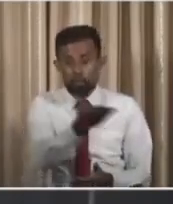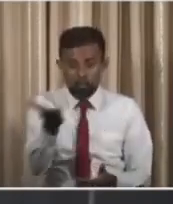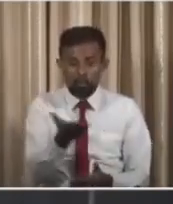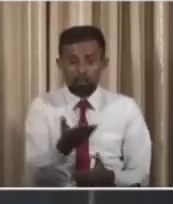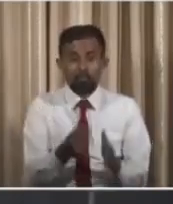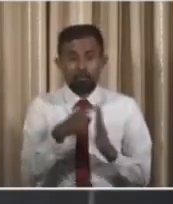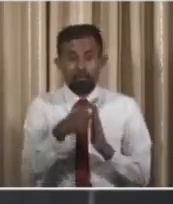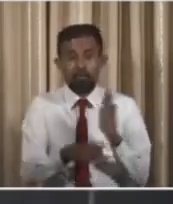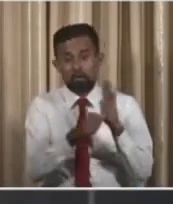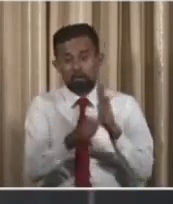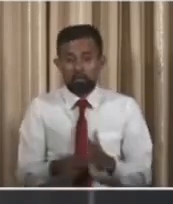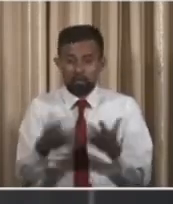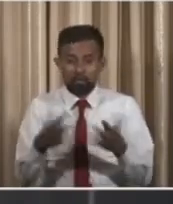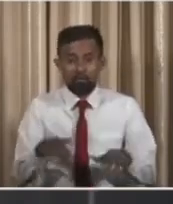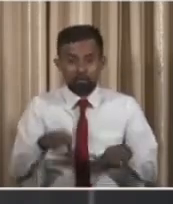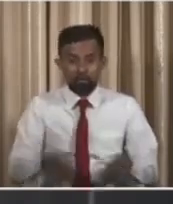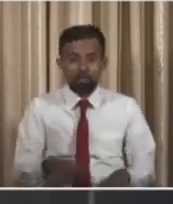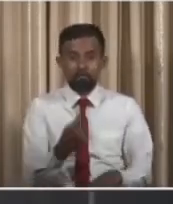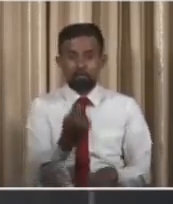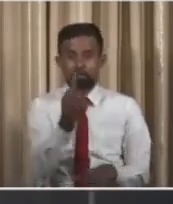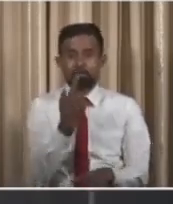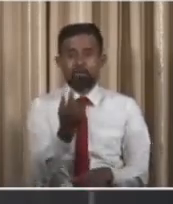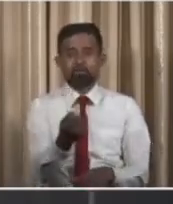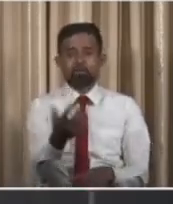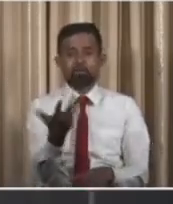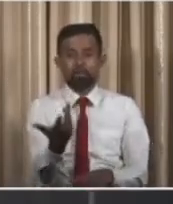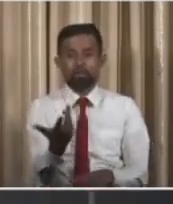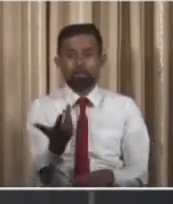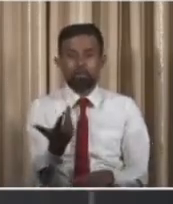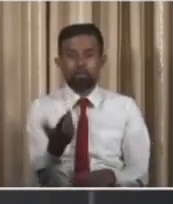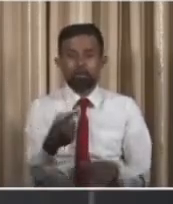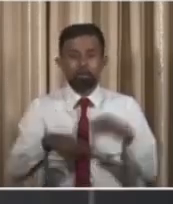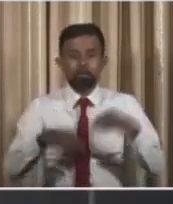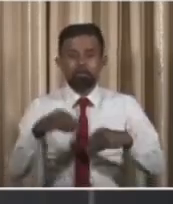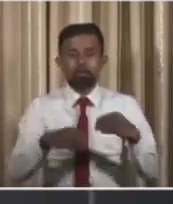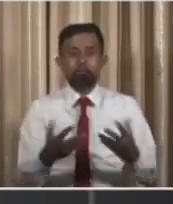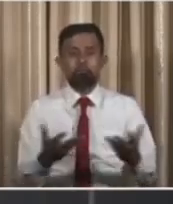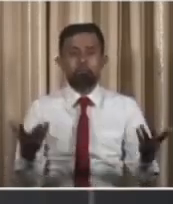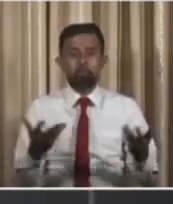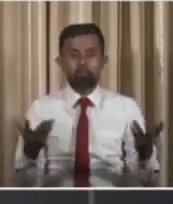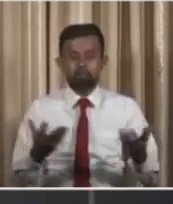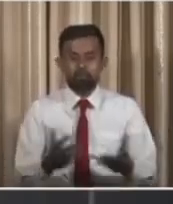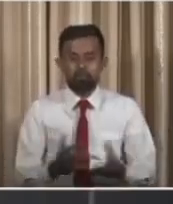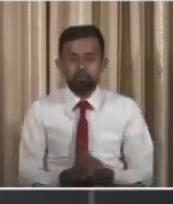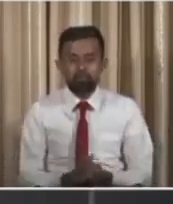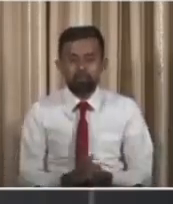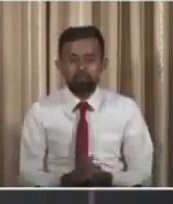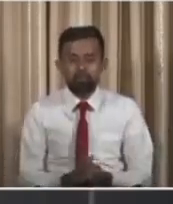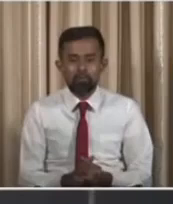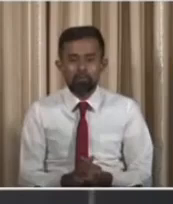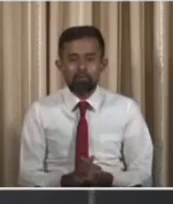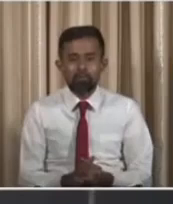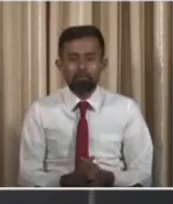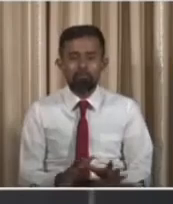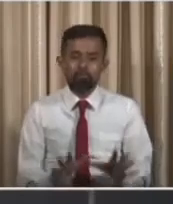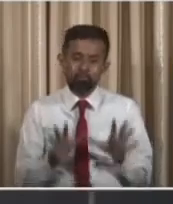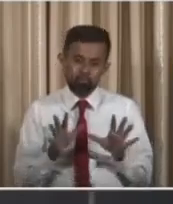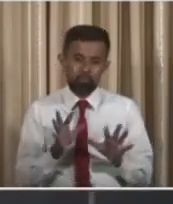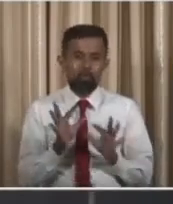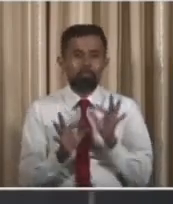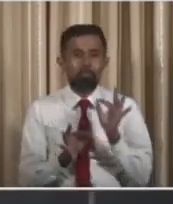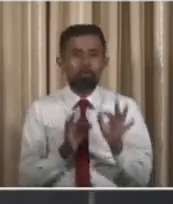ඔබතුමාලා බංකොලොත් කරලා දැන් අපිට කියනවා සල්ලි නැහැ ඒ නිසා ඡන්දයක් තියන්න බෑ කියලා. ඒක පුදුම